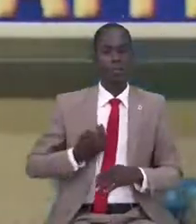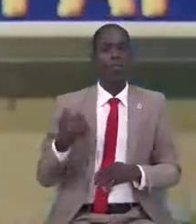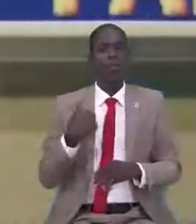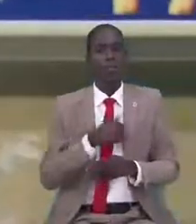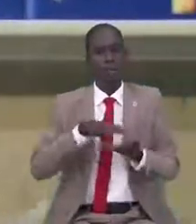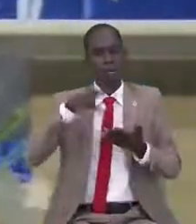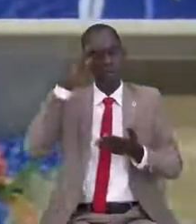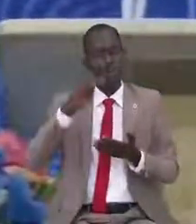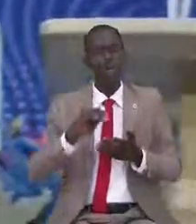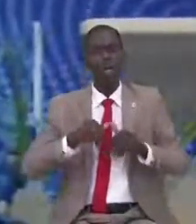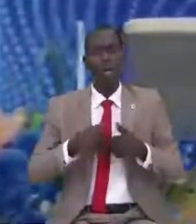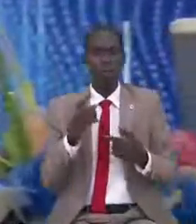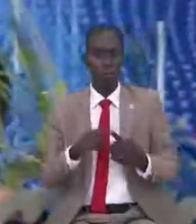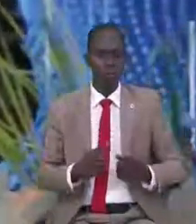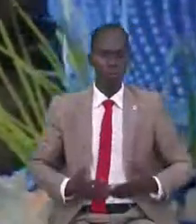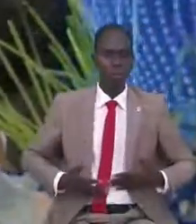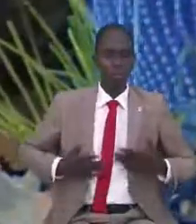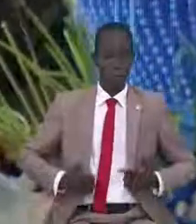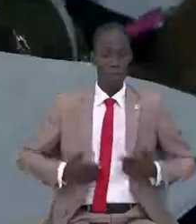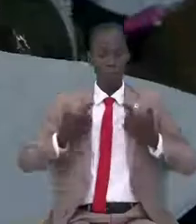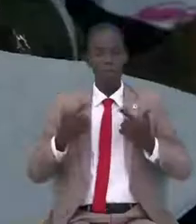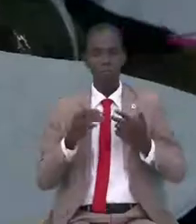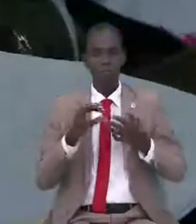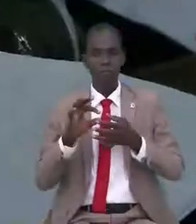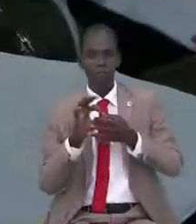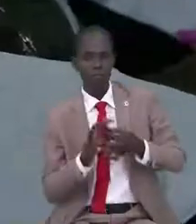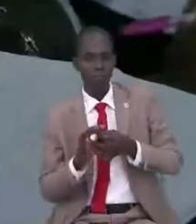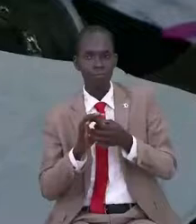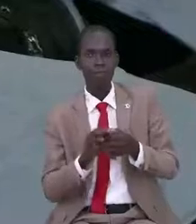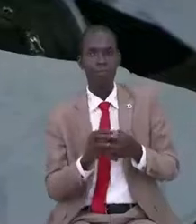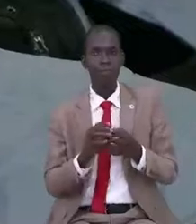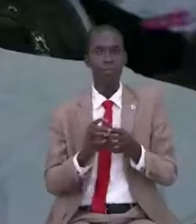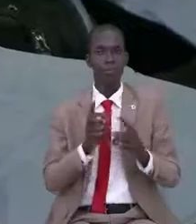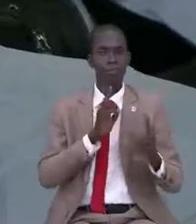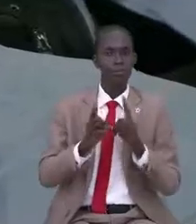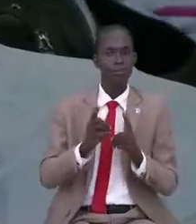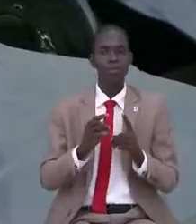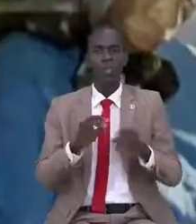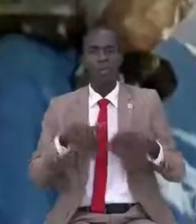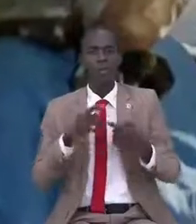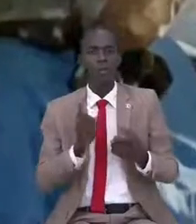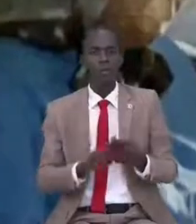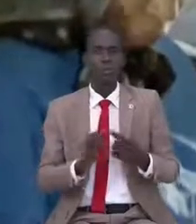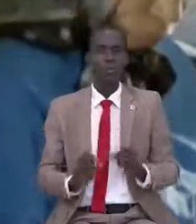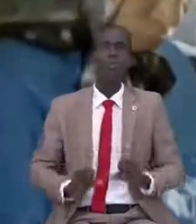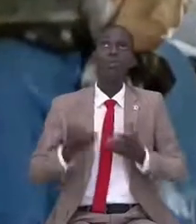de lui comment vivre, comment marcher, comment aimer Dieu de tout notre cœur, de toute notre âme,